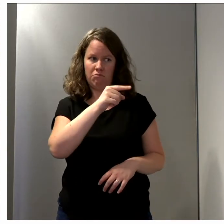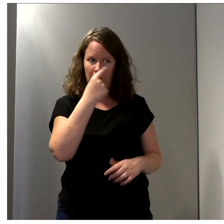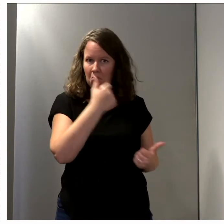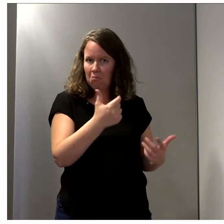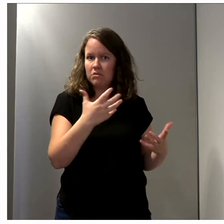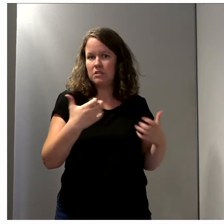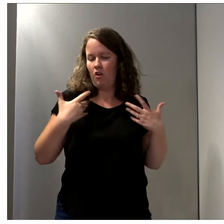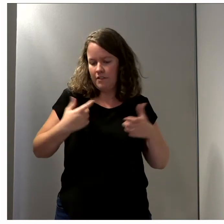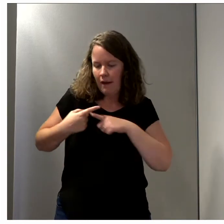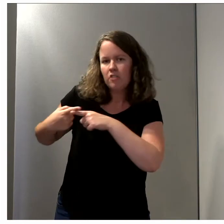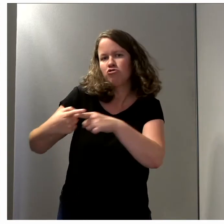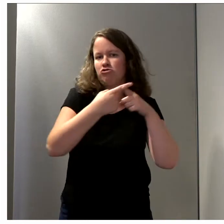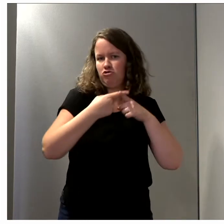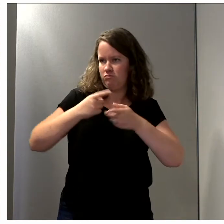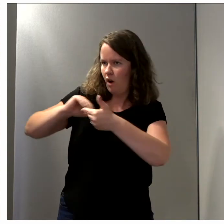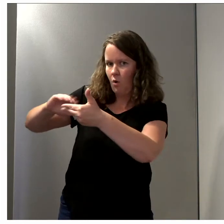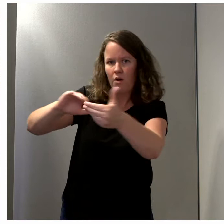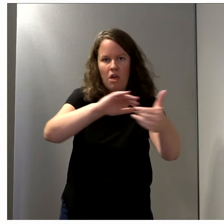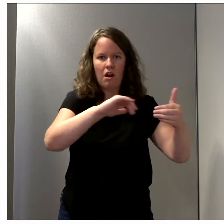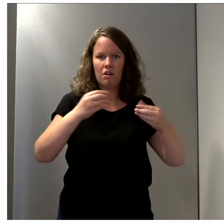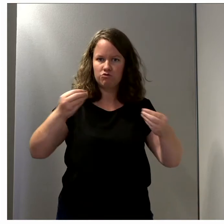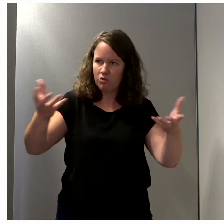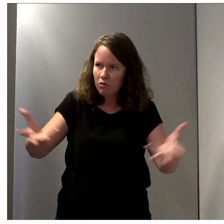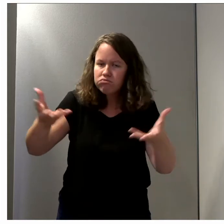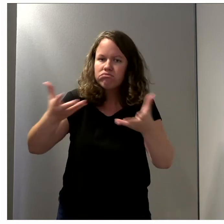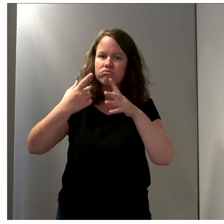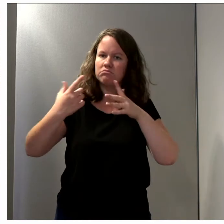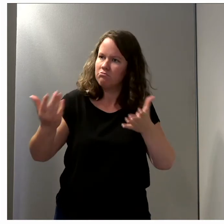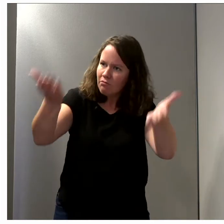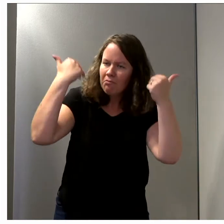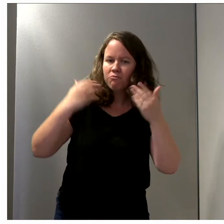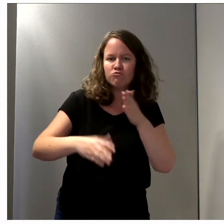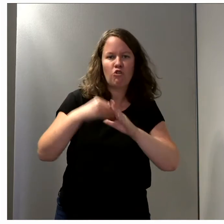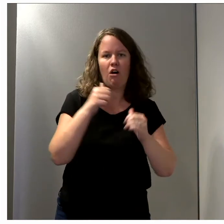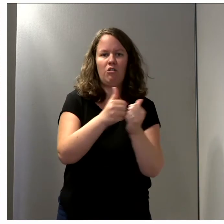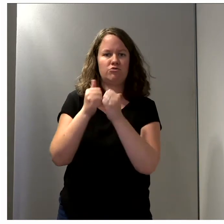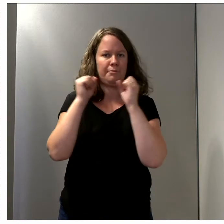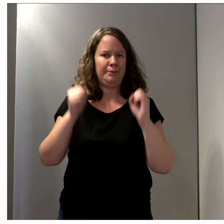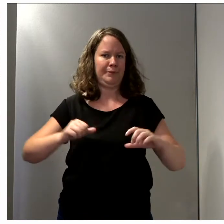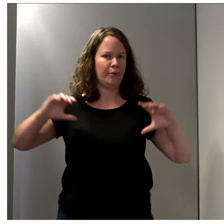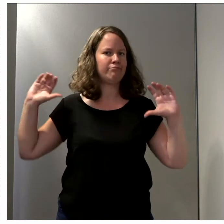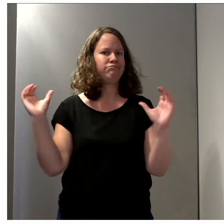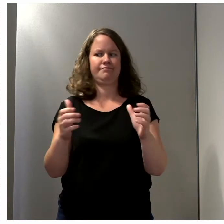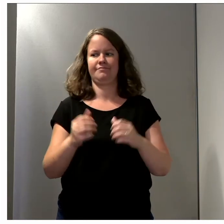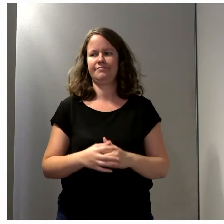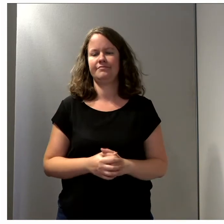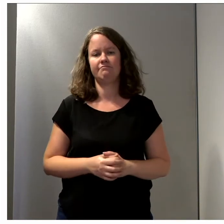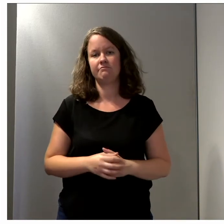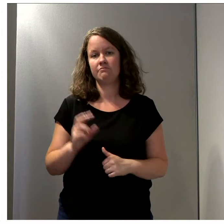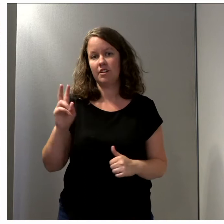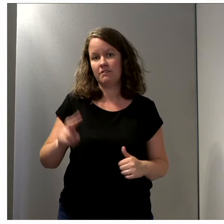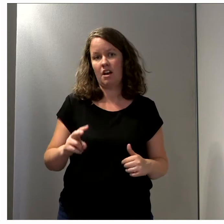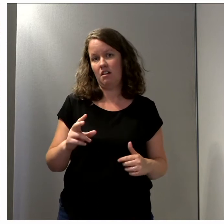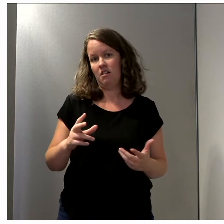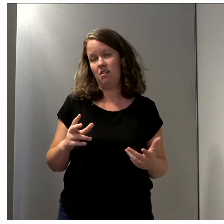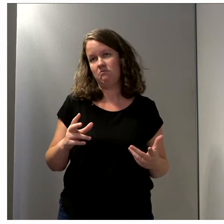qu'une envie de le partager à plein de monde de sortir avec eux et de voilà, ça et tout